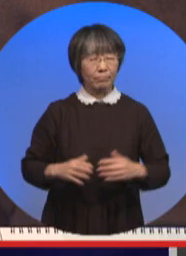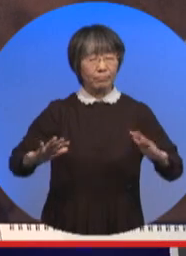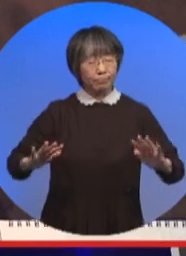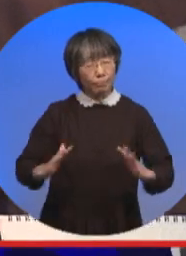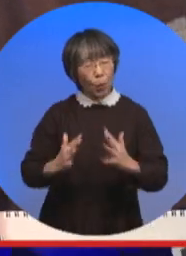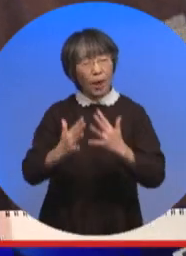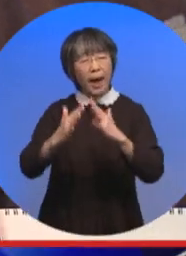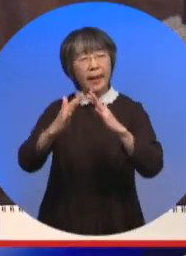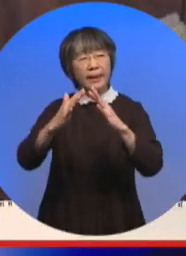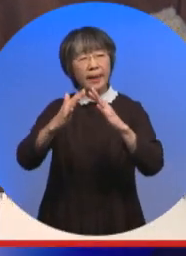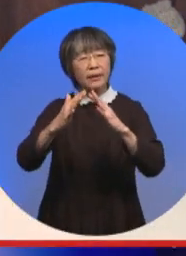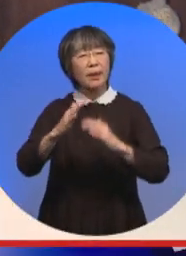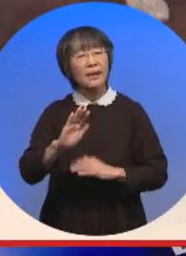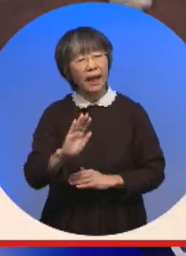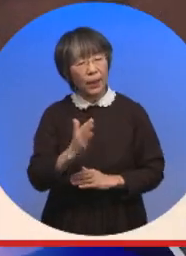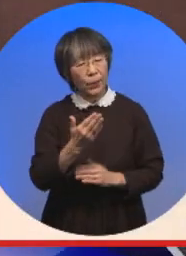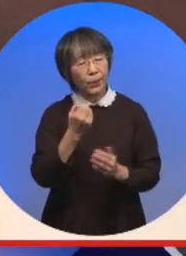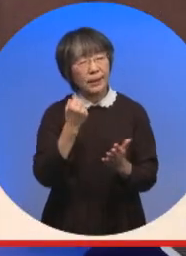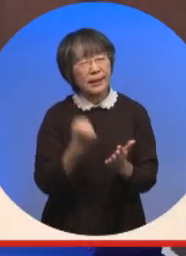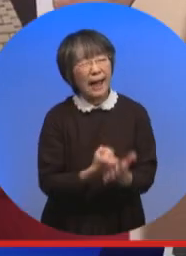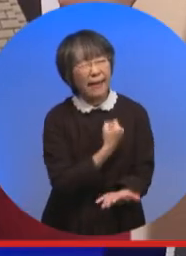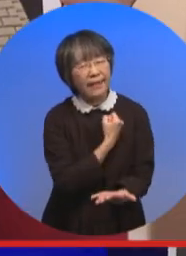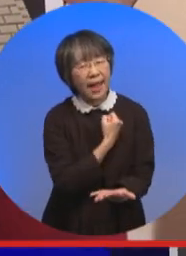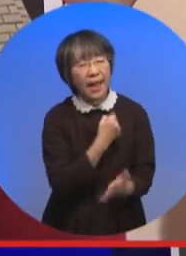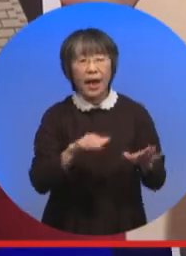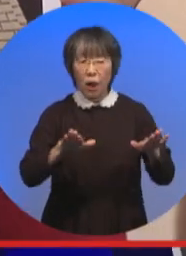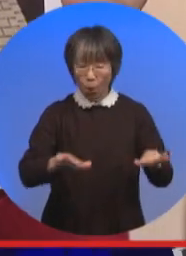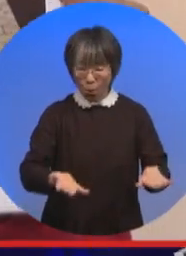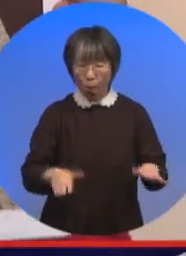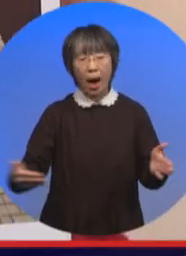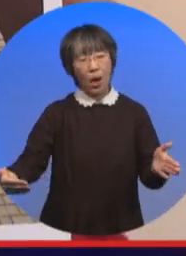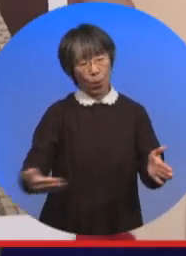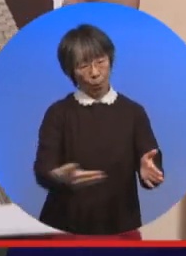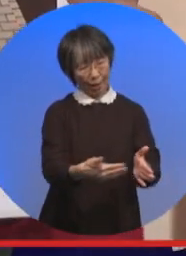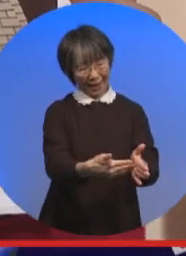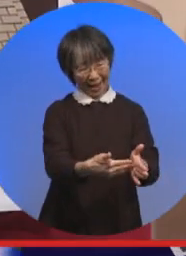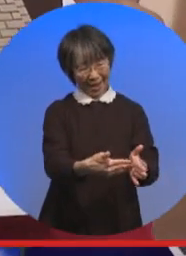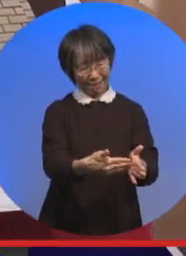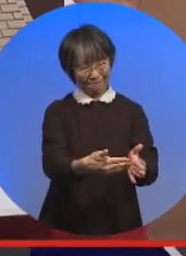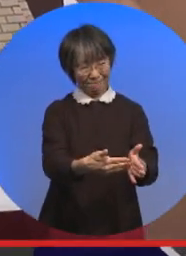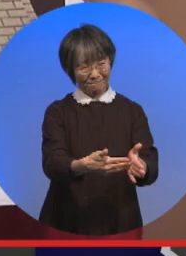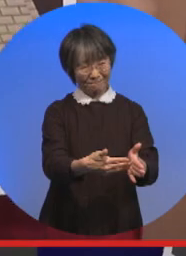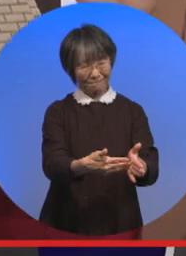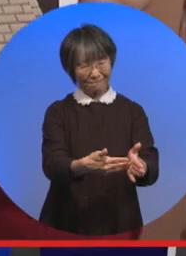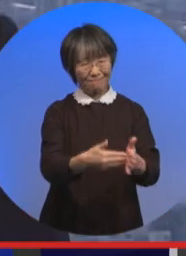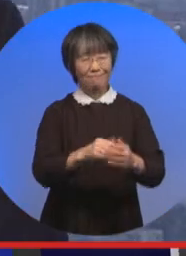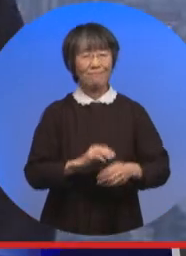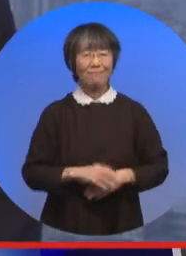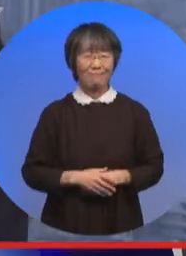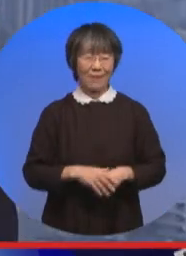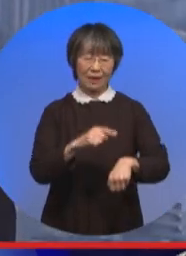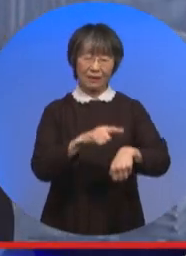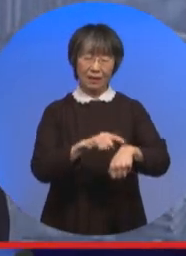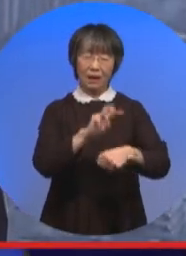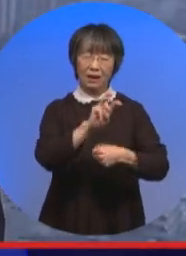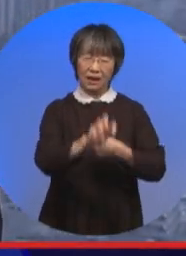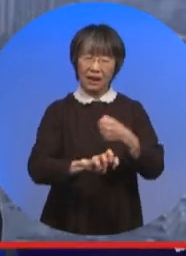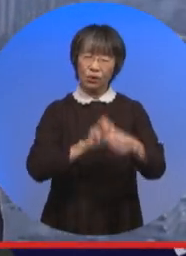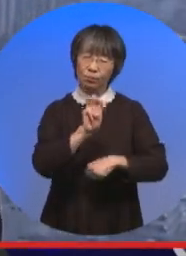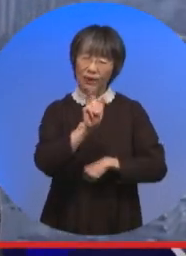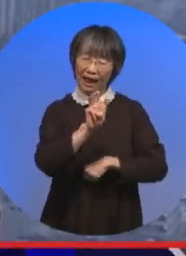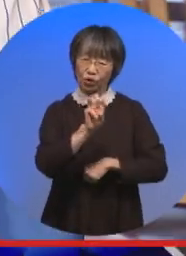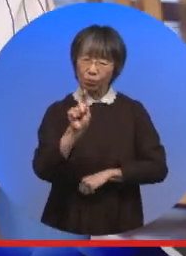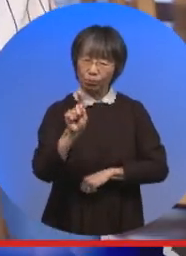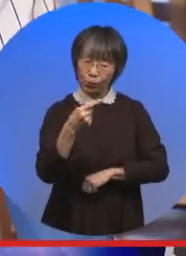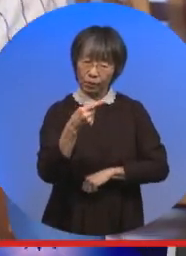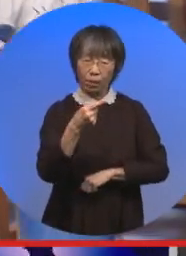ます盛り上がりを見せてきた吹田トーク、残念ですが今回はここまで。30分ではお伝えしき